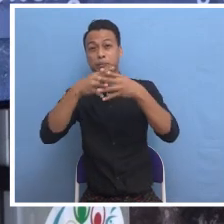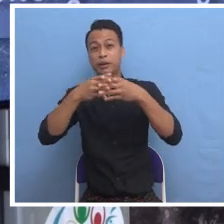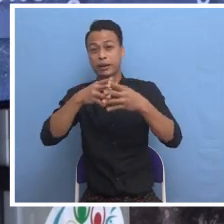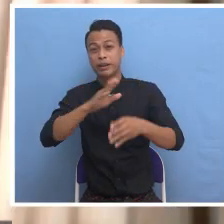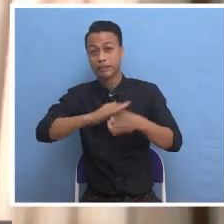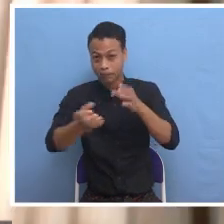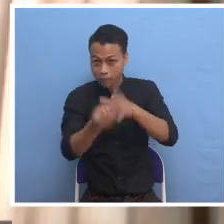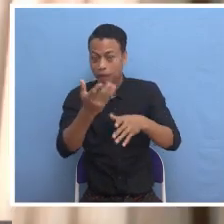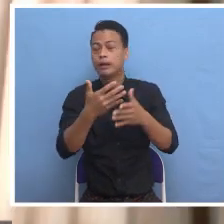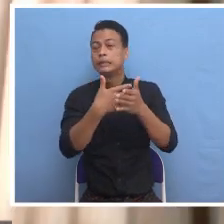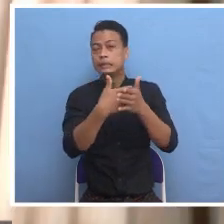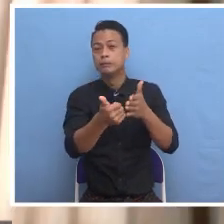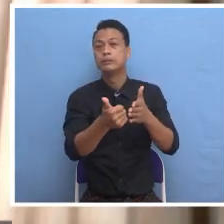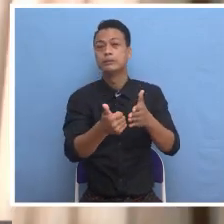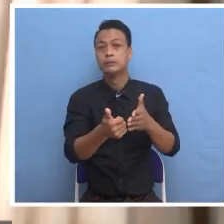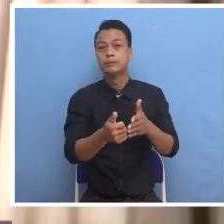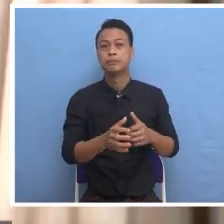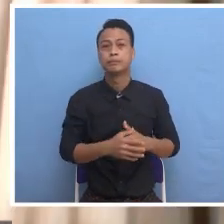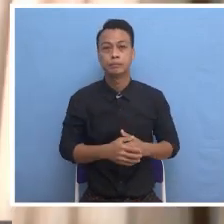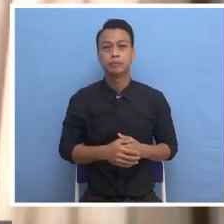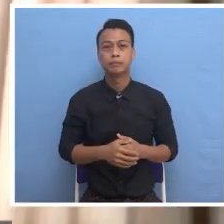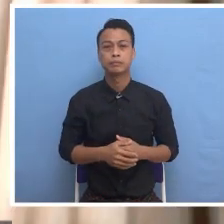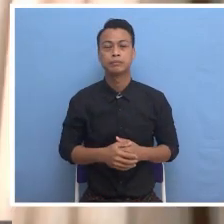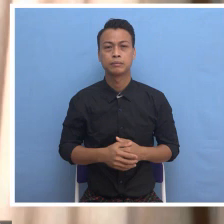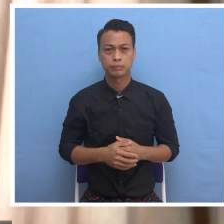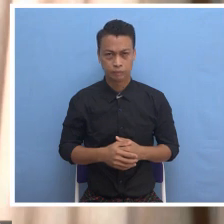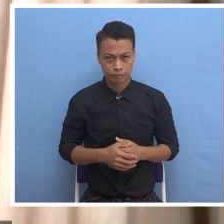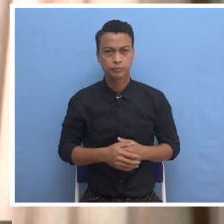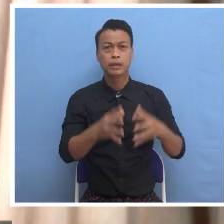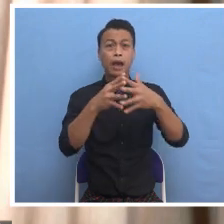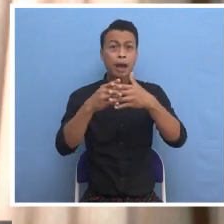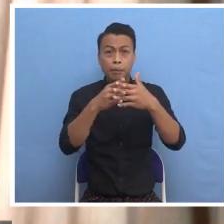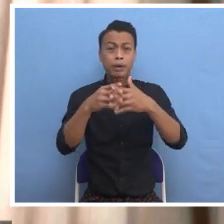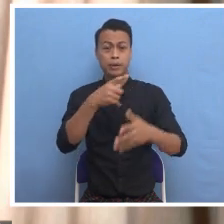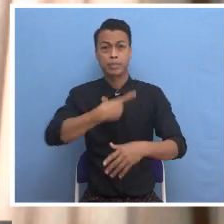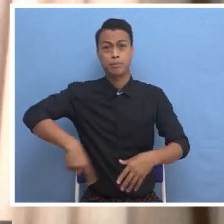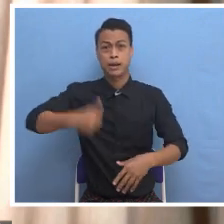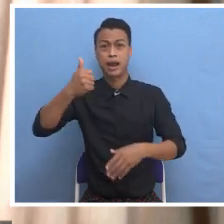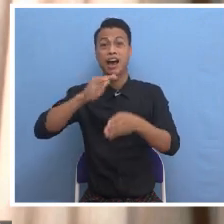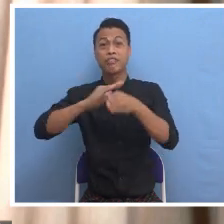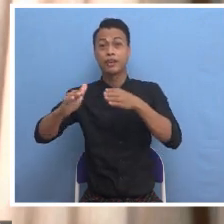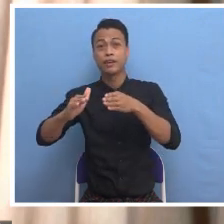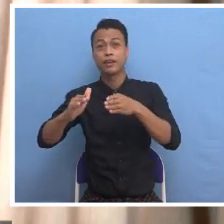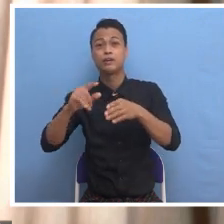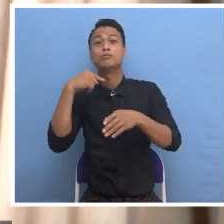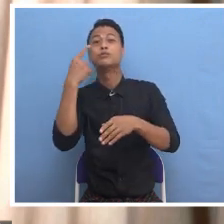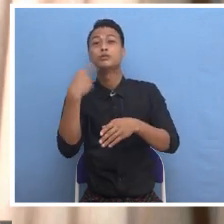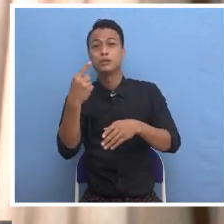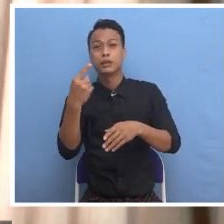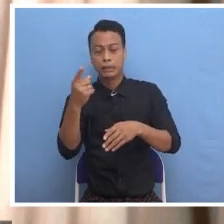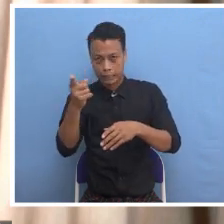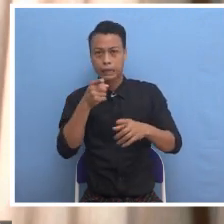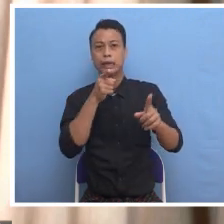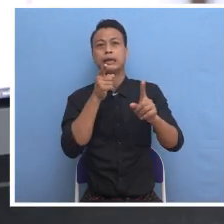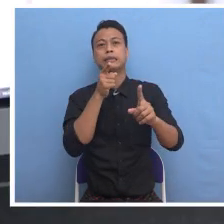သုံးချမဲ့အနေအထားမျိုးဖြစ်လာမယ်ဆိုတော့မြန်မာနိုင်ငံတော်တော်ကြက်တဲသွားမယ်သဘောရှိတယ်။အဲ့ဒါကတော့ဒါကြောင့်အမေရိကန်မှာဘယ်သူသမရဖြစ်မလဲဆိုတဲ့အပေါ်မှာ